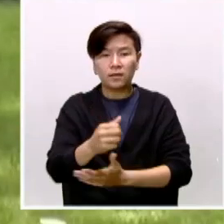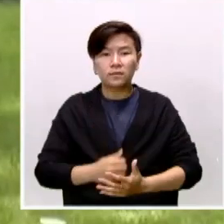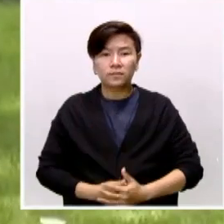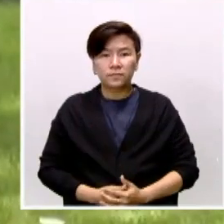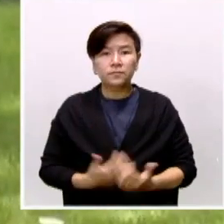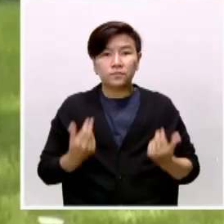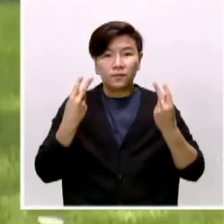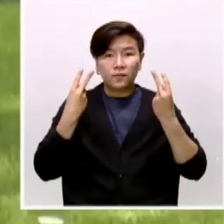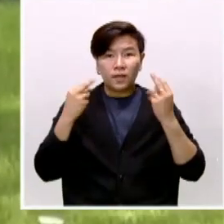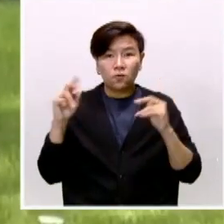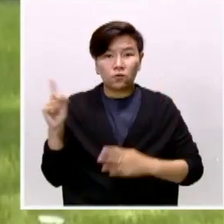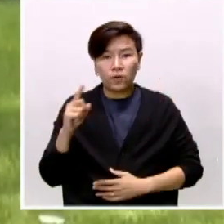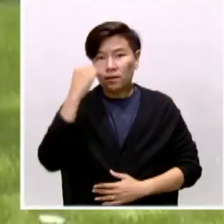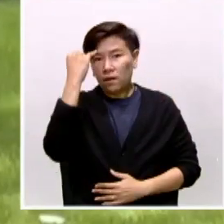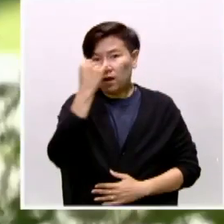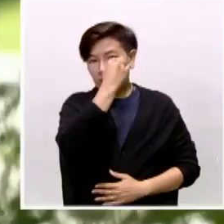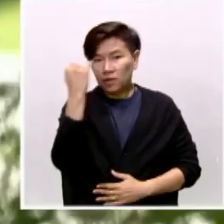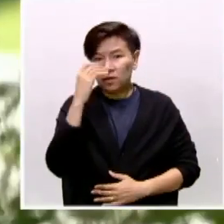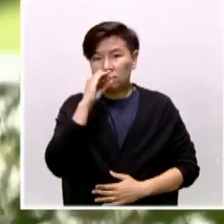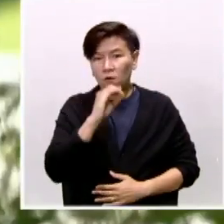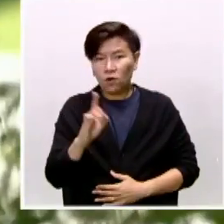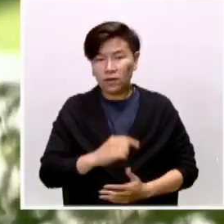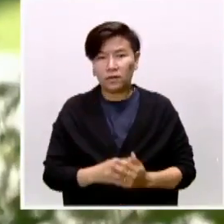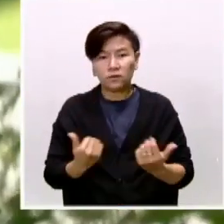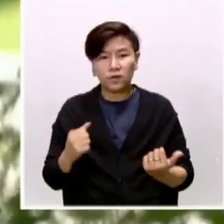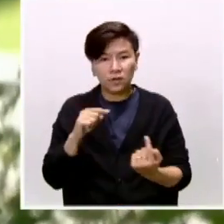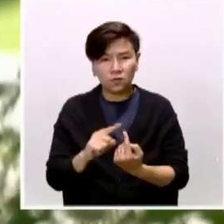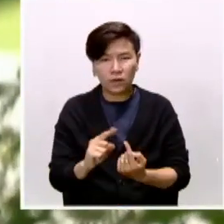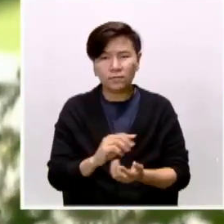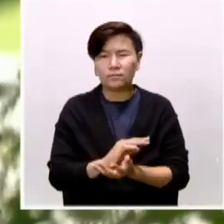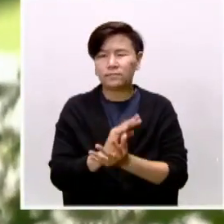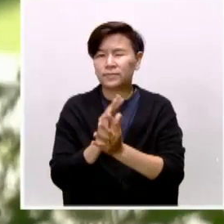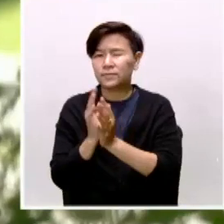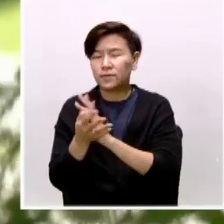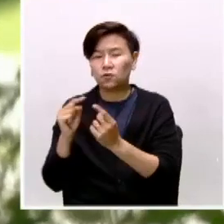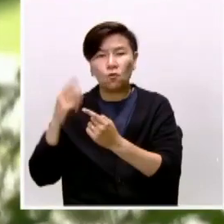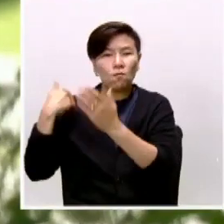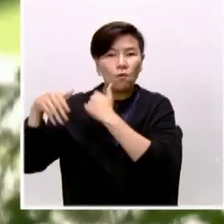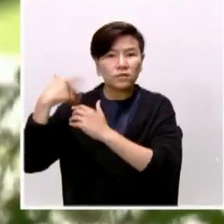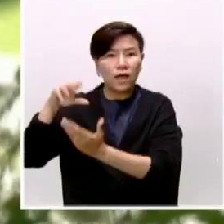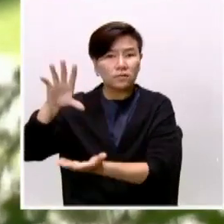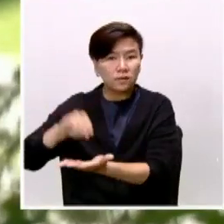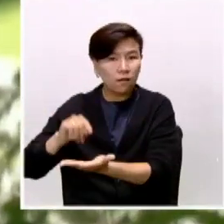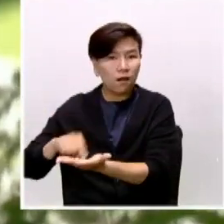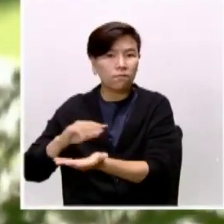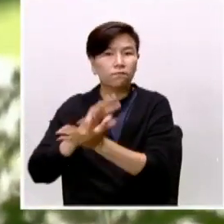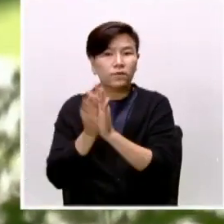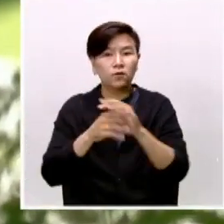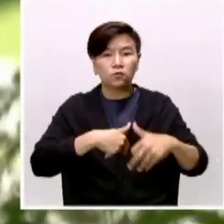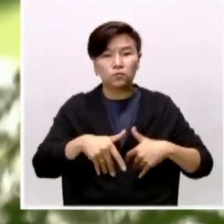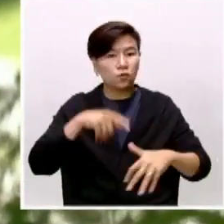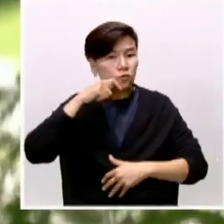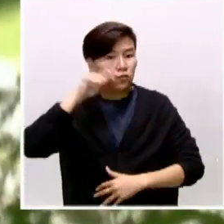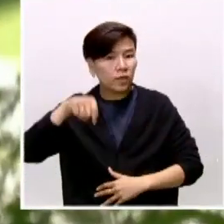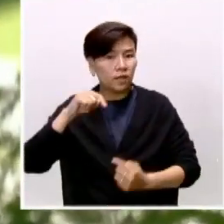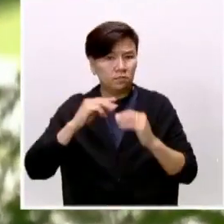ที่นายกรัฐมนตรีของอิตาลีระบุว่าเราอยู่ในจุดเปลี่ยนในประวัติศาสตร์ของเราชาวยูเครนปกป้องคุณค่า